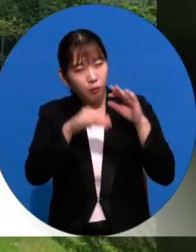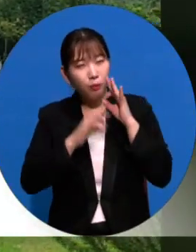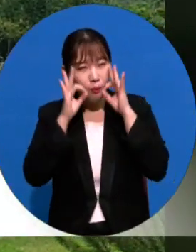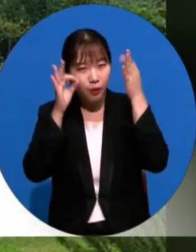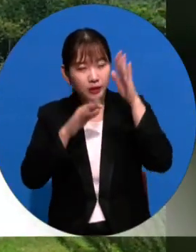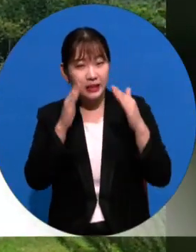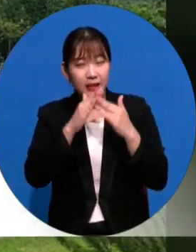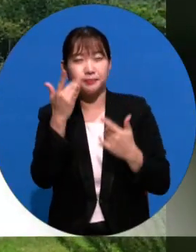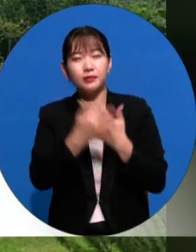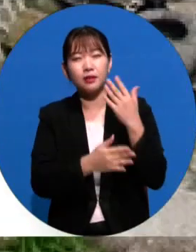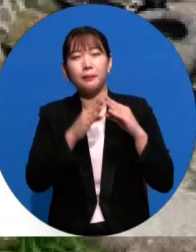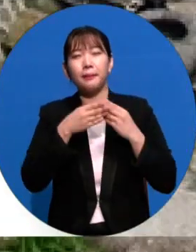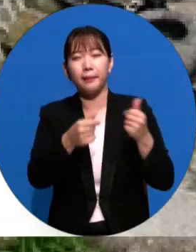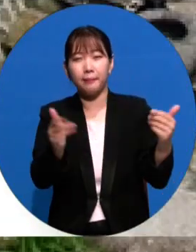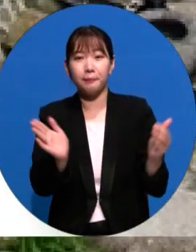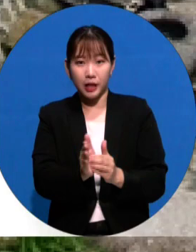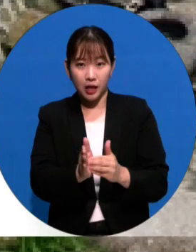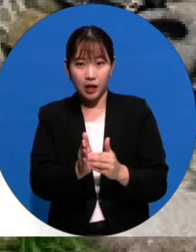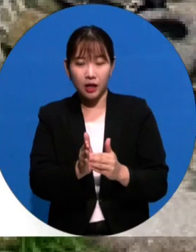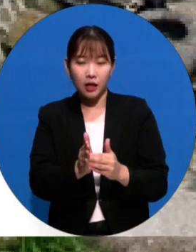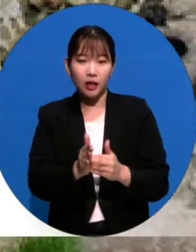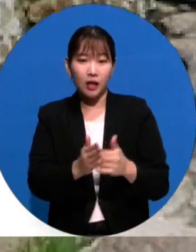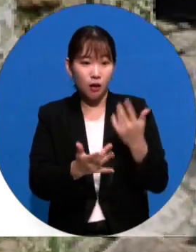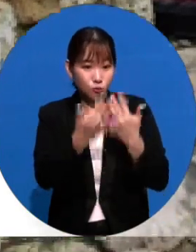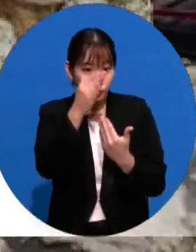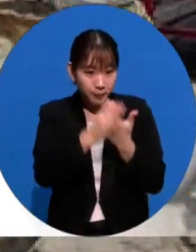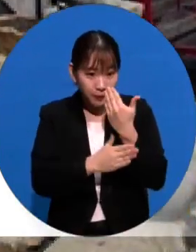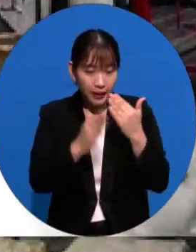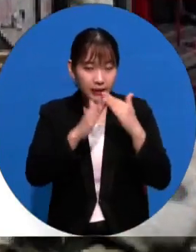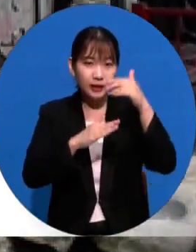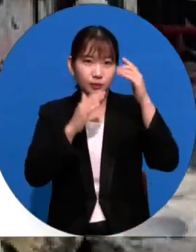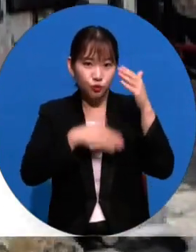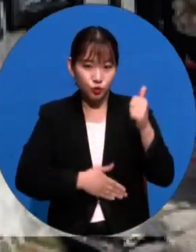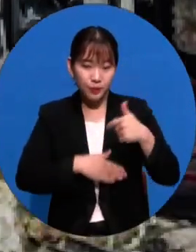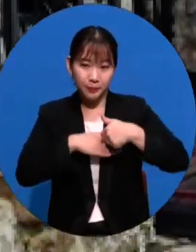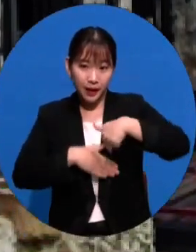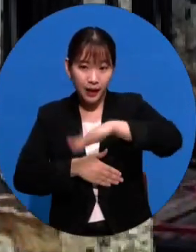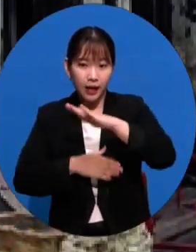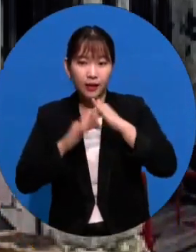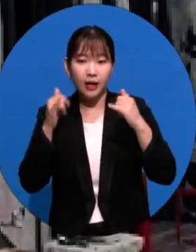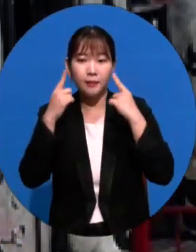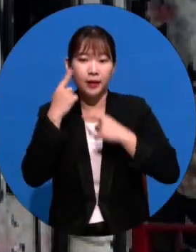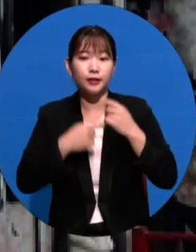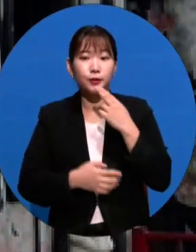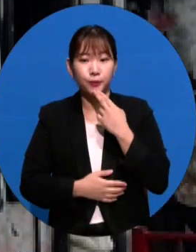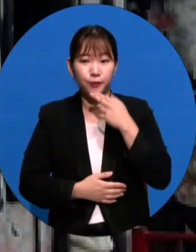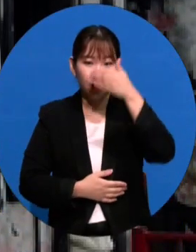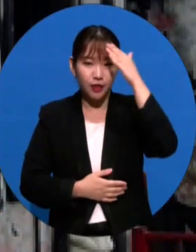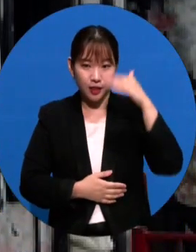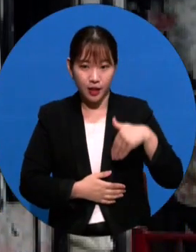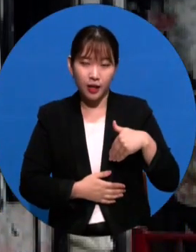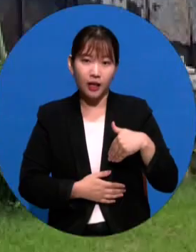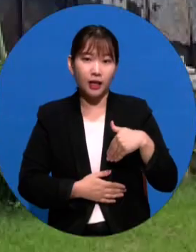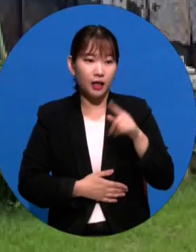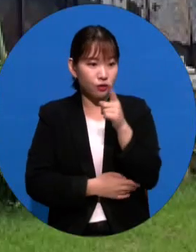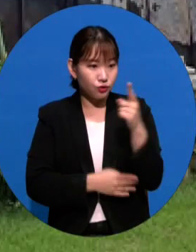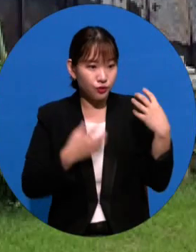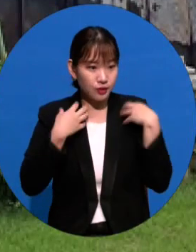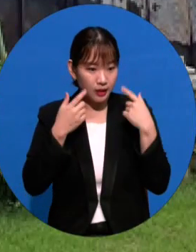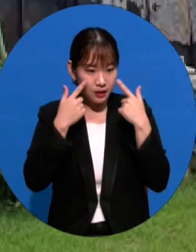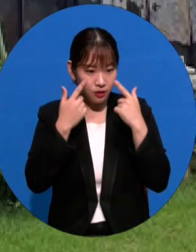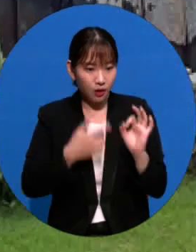나섰지만 천소 됐습니다 다행히 화재 당시 집주인이 외출해 임명피해는 발생하지 않았으며 소방당국은